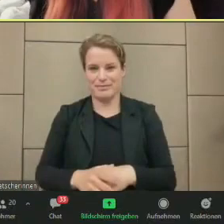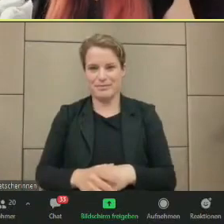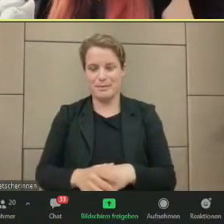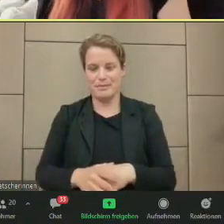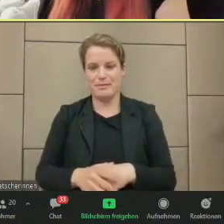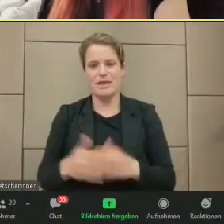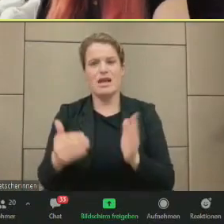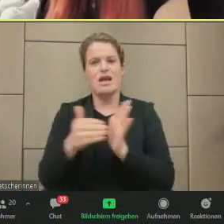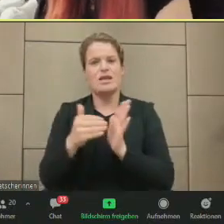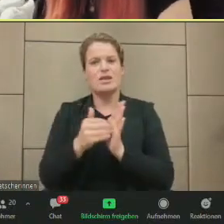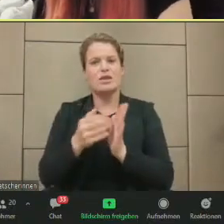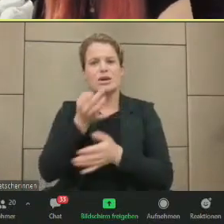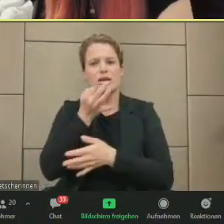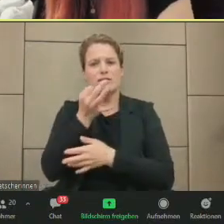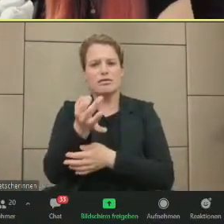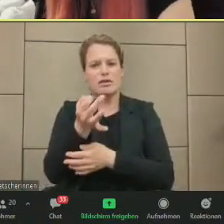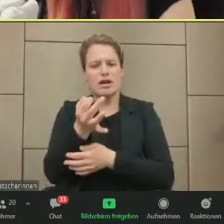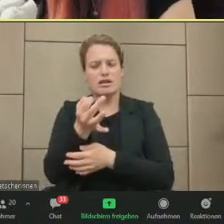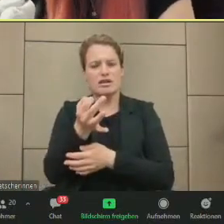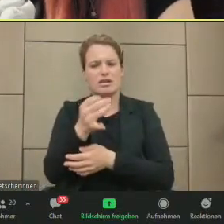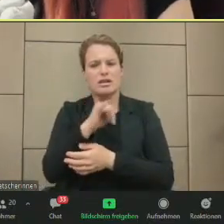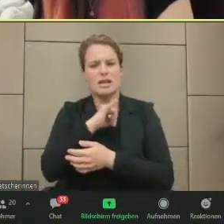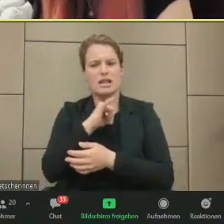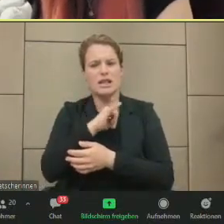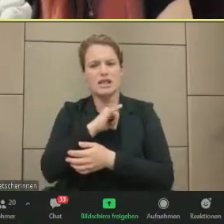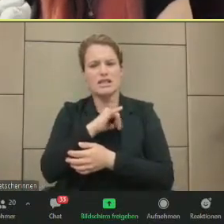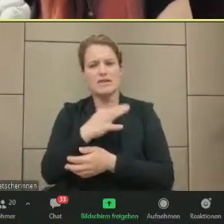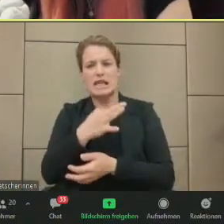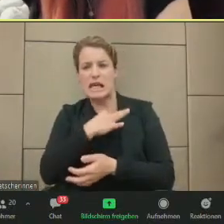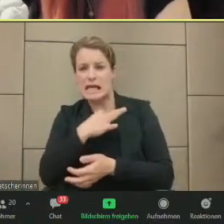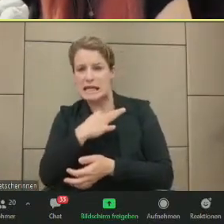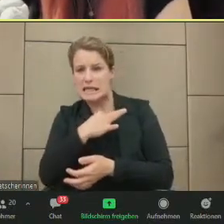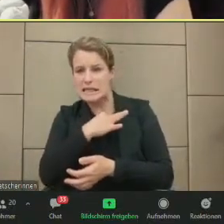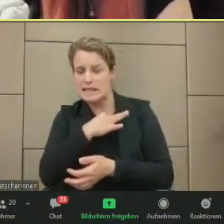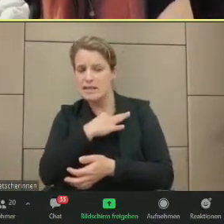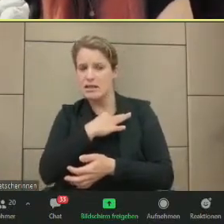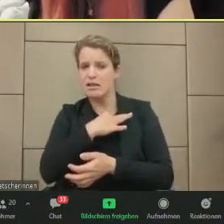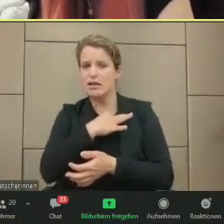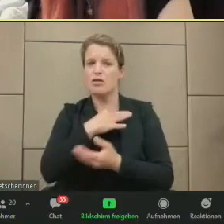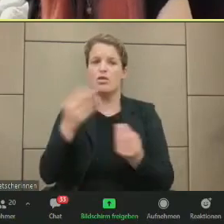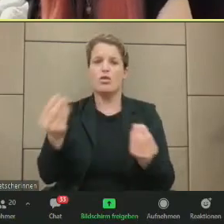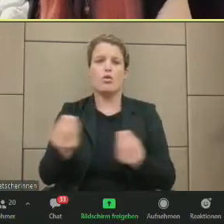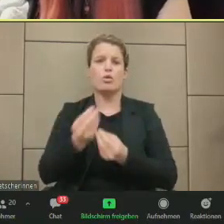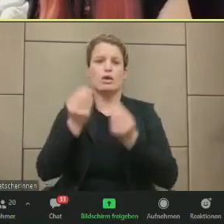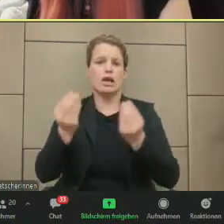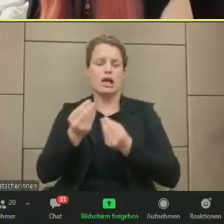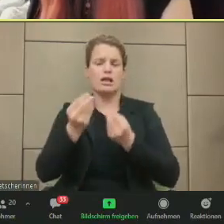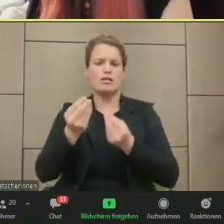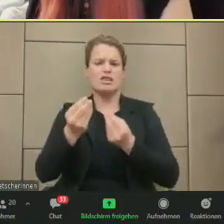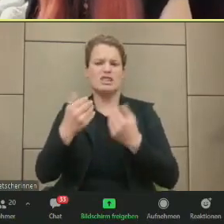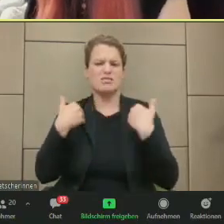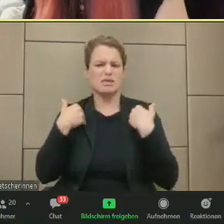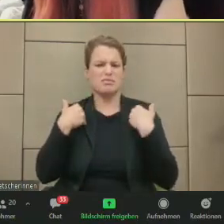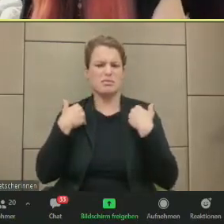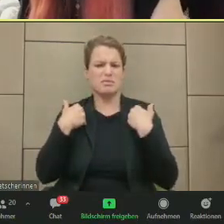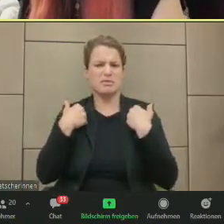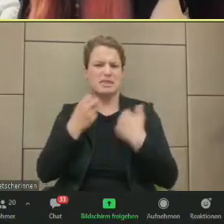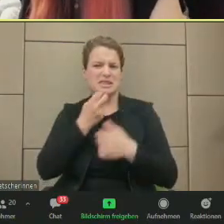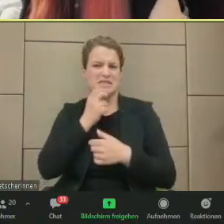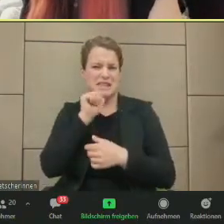Noch eine Frage, die uns interessiert, ob es Ängste gibt oder Dinge, die euch davor zurückhalten, öffentlich über Behinderung zu